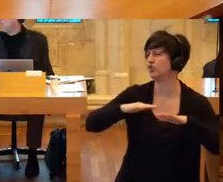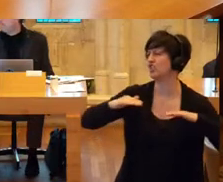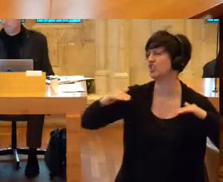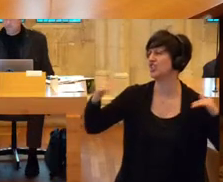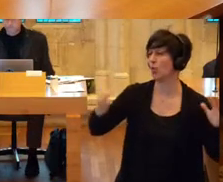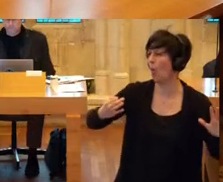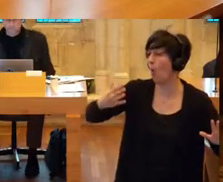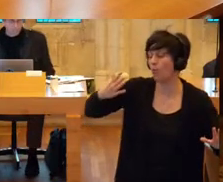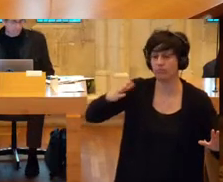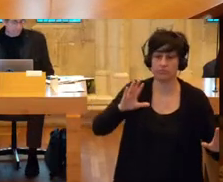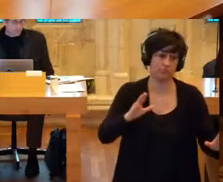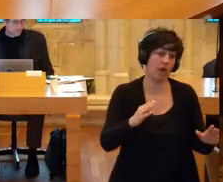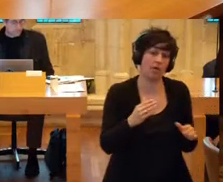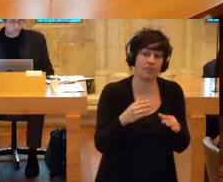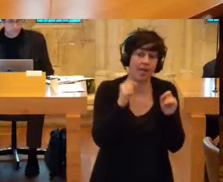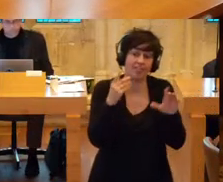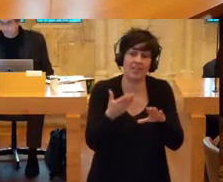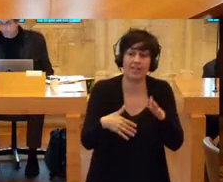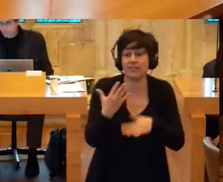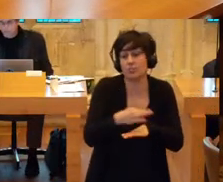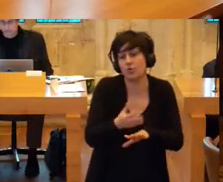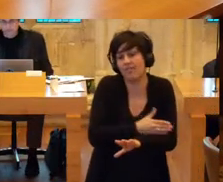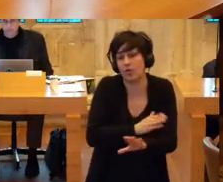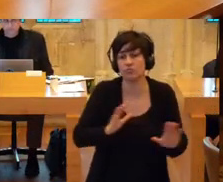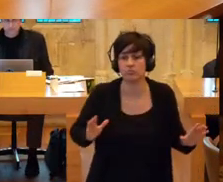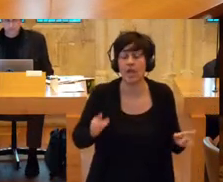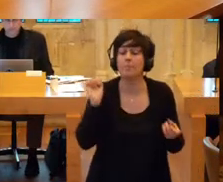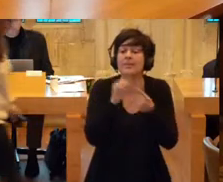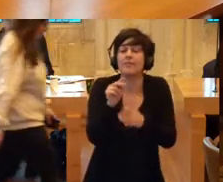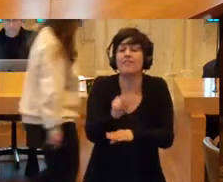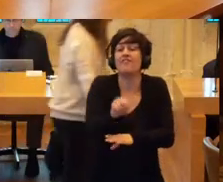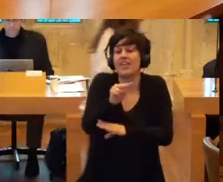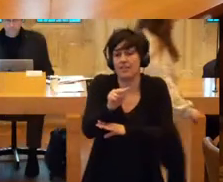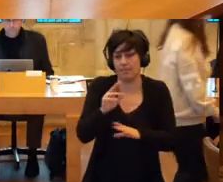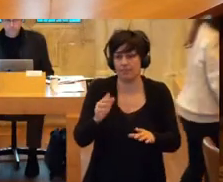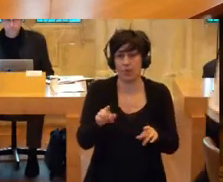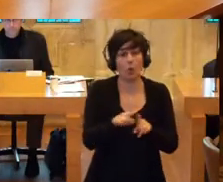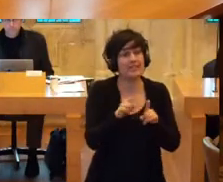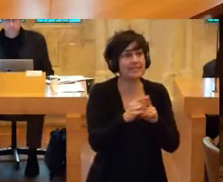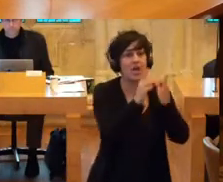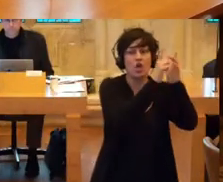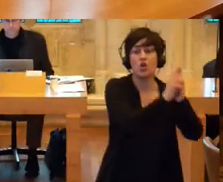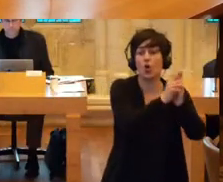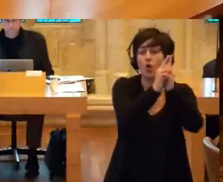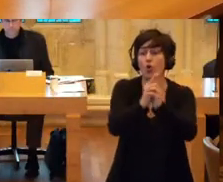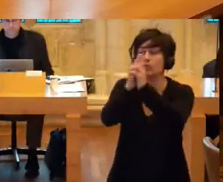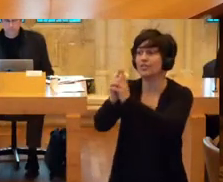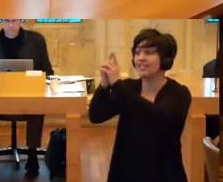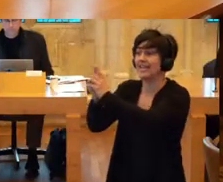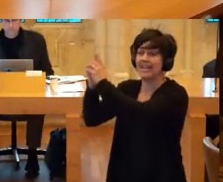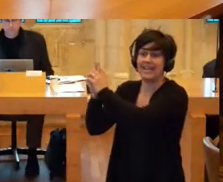Au-delà de ça, ce qui est assez remarquable, c'est qu'en matière de veille, on a tous les clochers de la ville qui finalement veillent sur elle depuis...